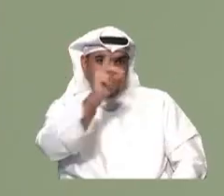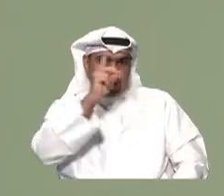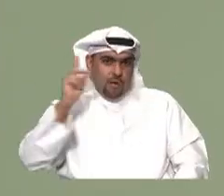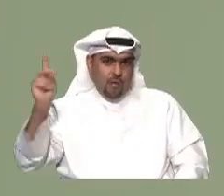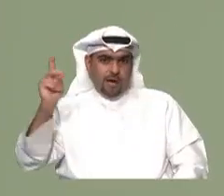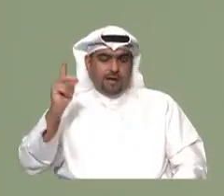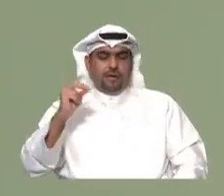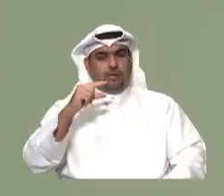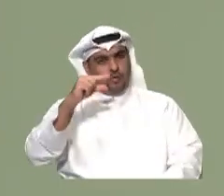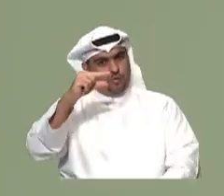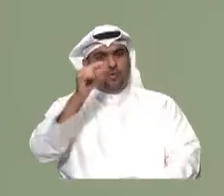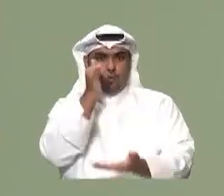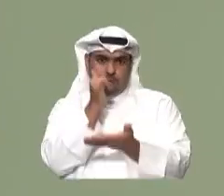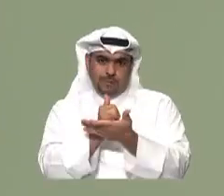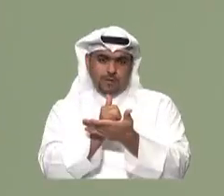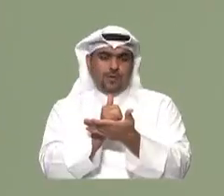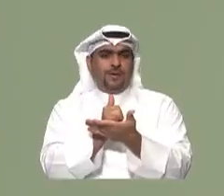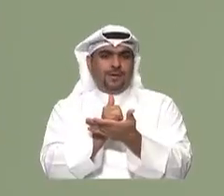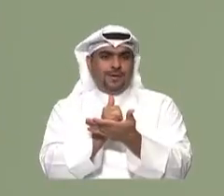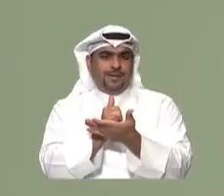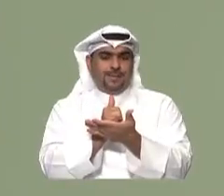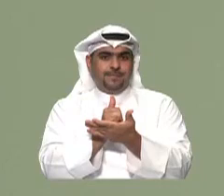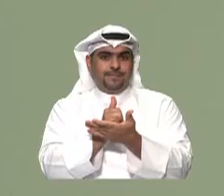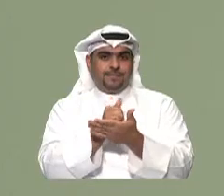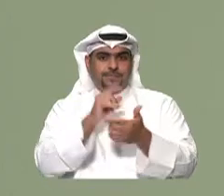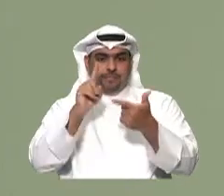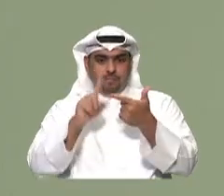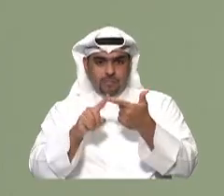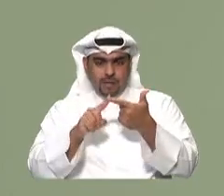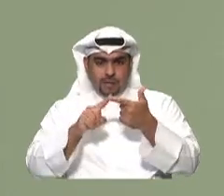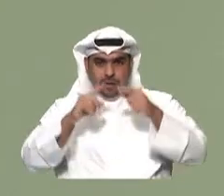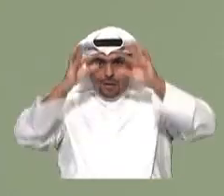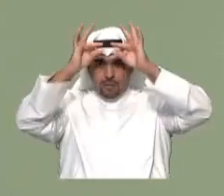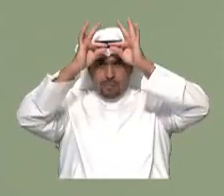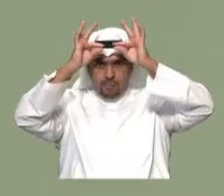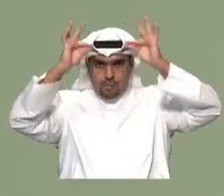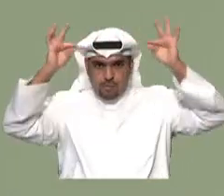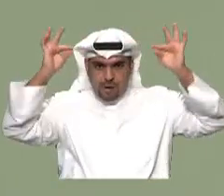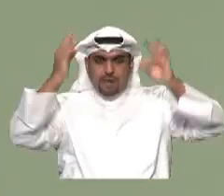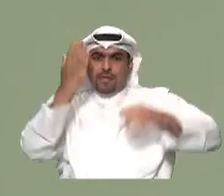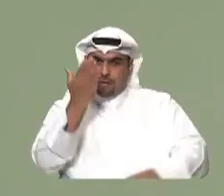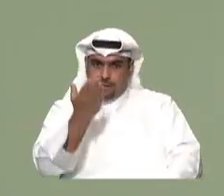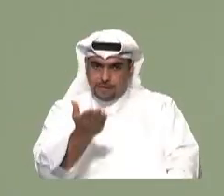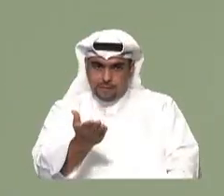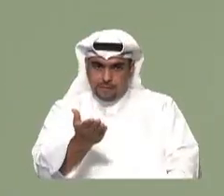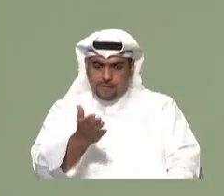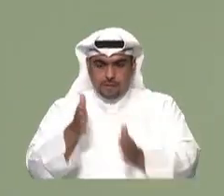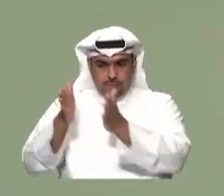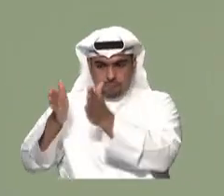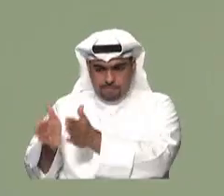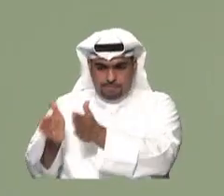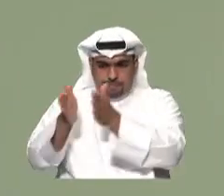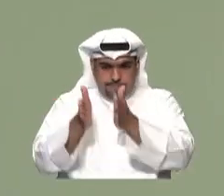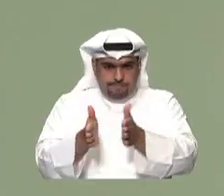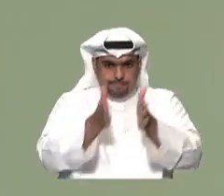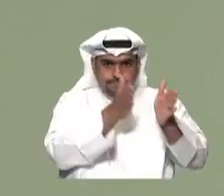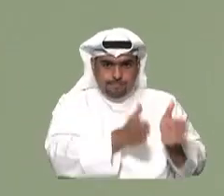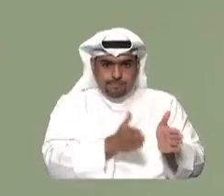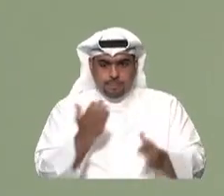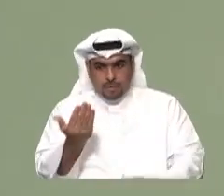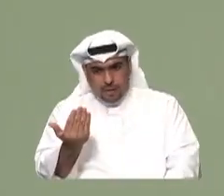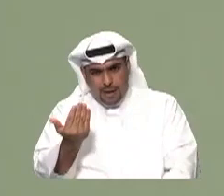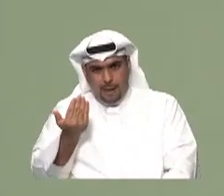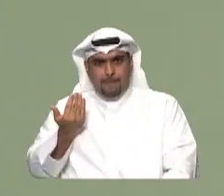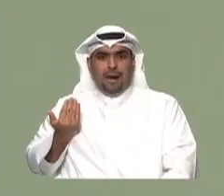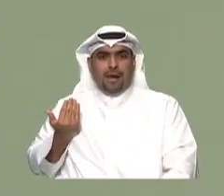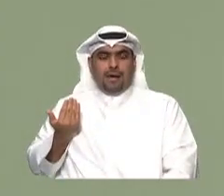في الرعايه الاوليه، اطباء الرعايه الاوليه موجودين، طاقم التمريض، تصنيف الحالات اول ما يدخلون توزيعها حسب الفئات وياخذون، بعدين انتظار